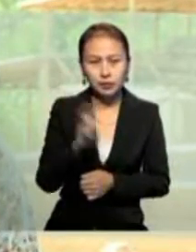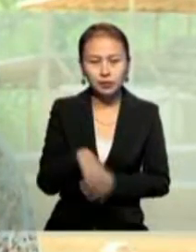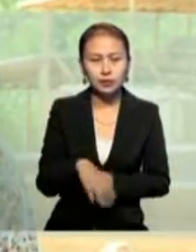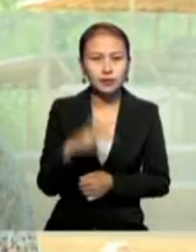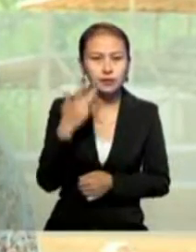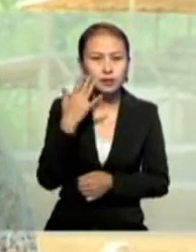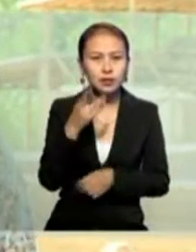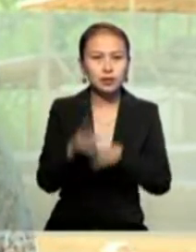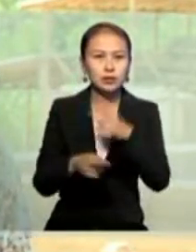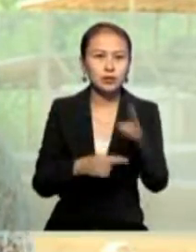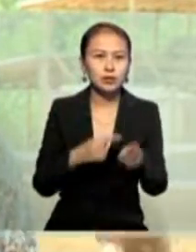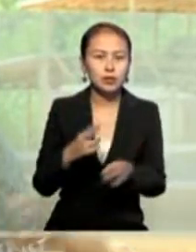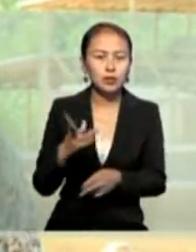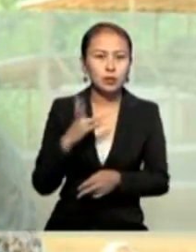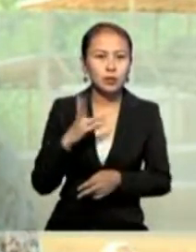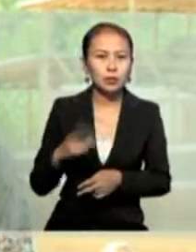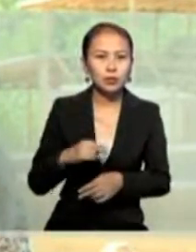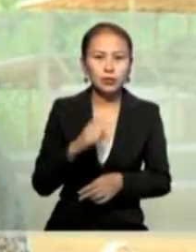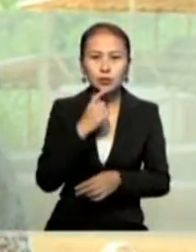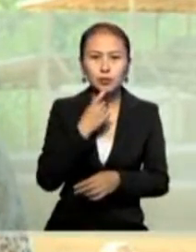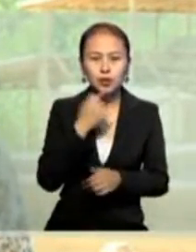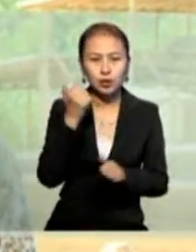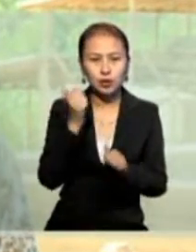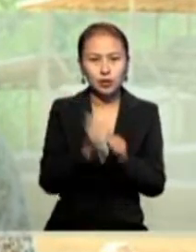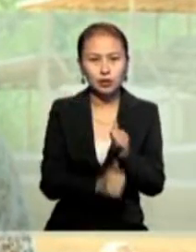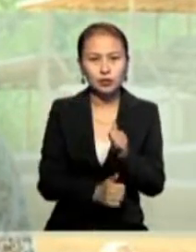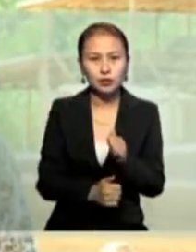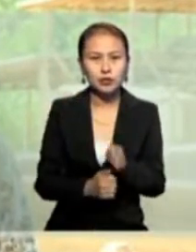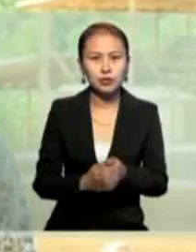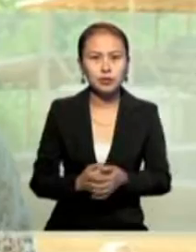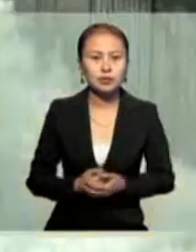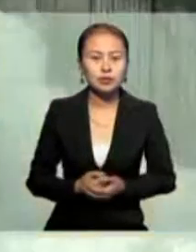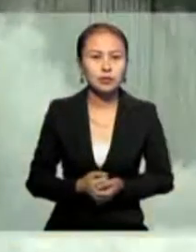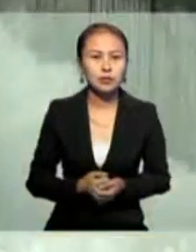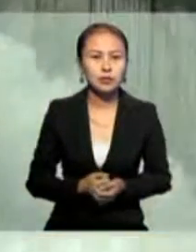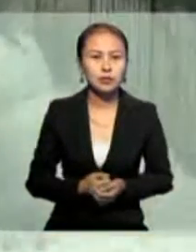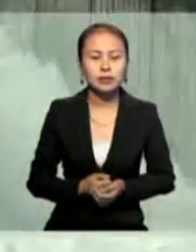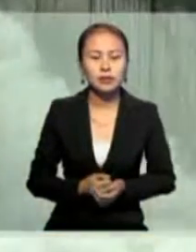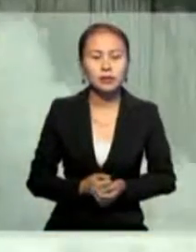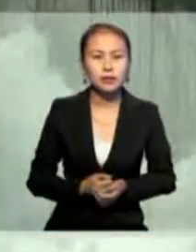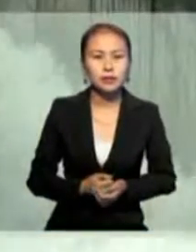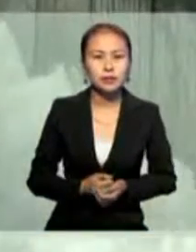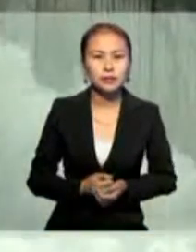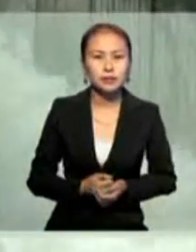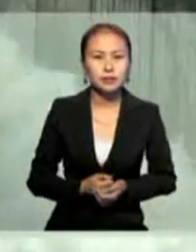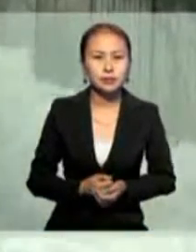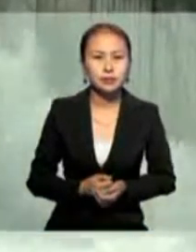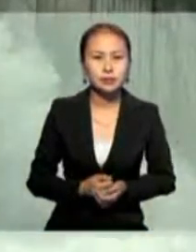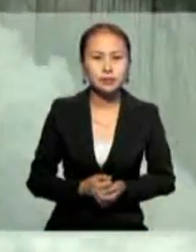деп. Қызыма қиын болды. Қызым күніге жол қарайтын болды.